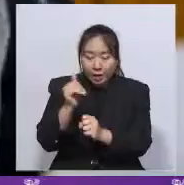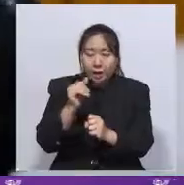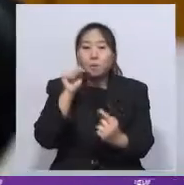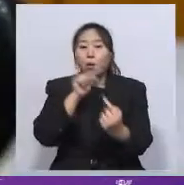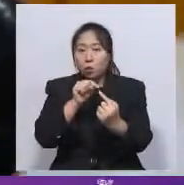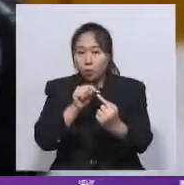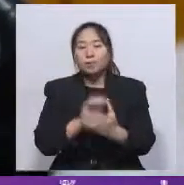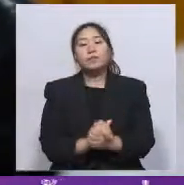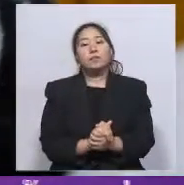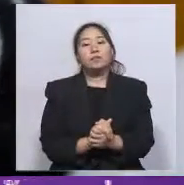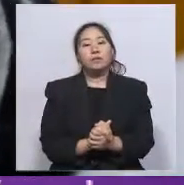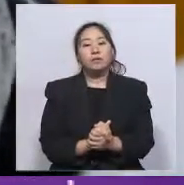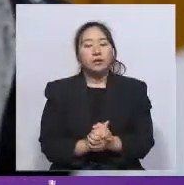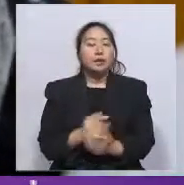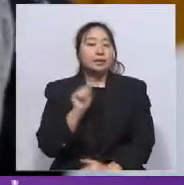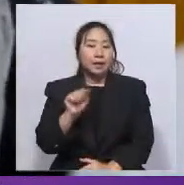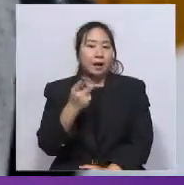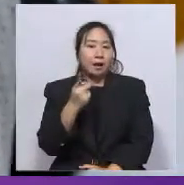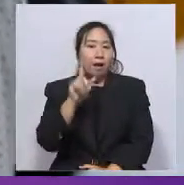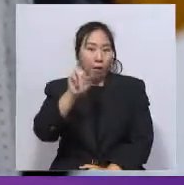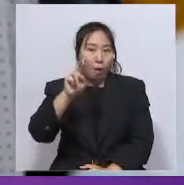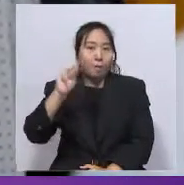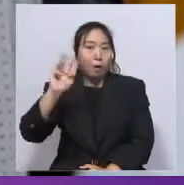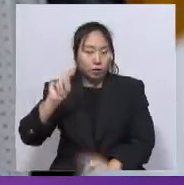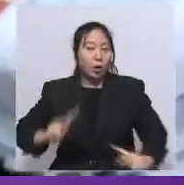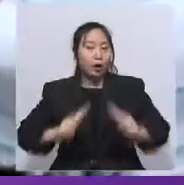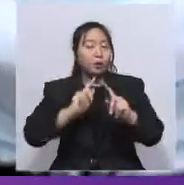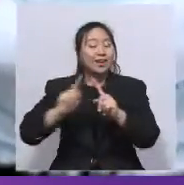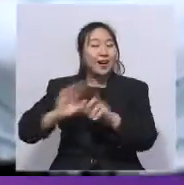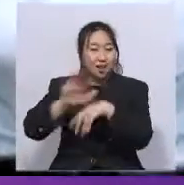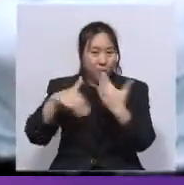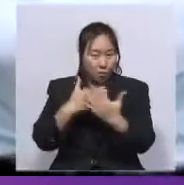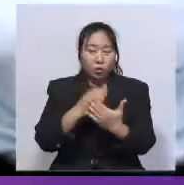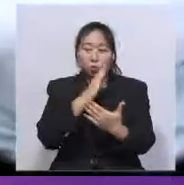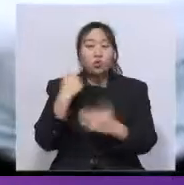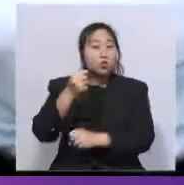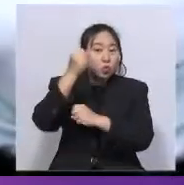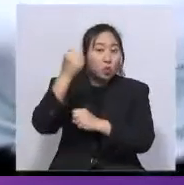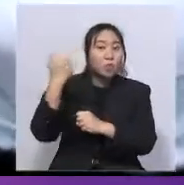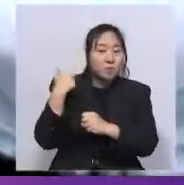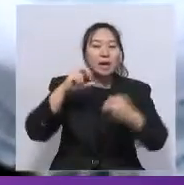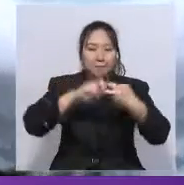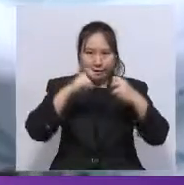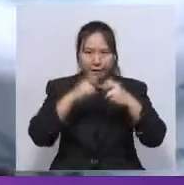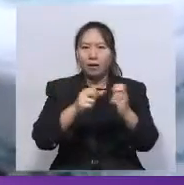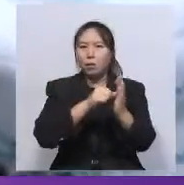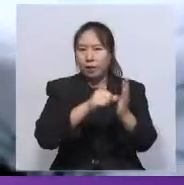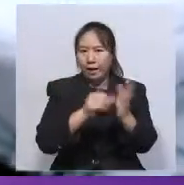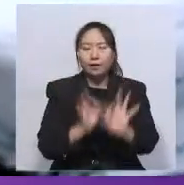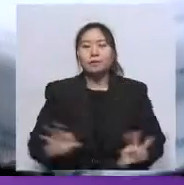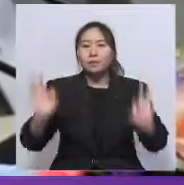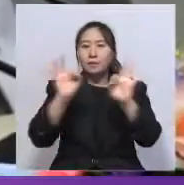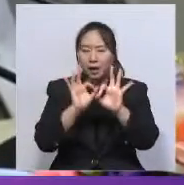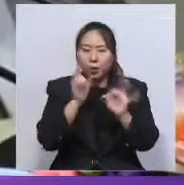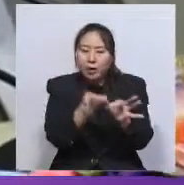ครงการพร้อมกำชับให้รัฐมนตรีทุกกระทรวงออกมาแก้ไขปัญหาหากมีการชุมนุมโดยเน้นการทำความเข้า